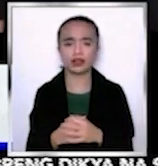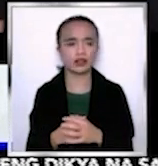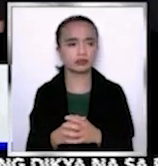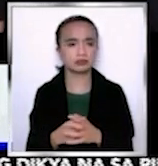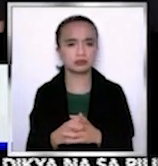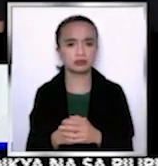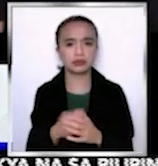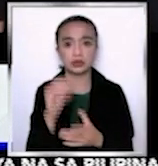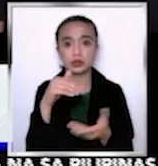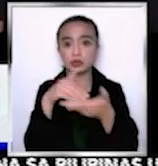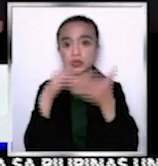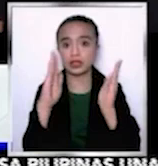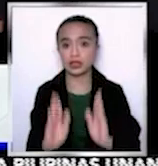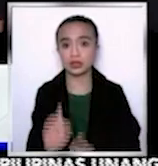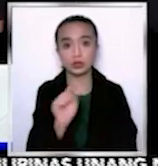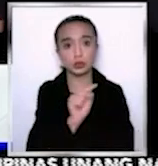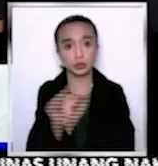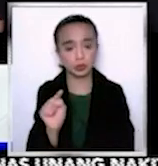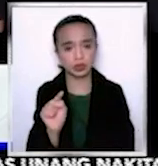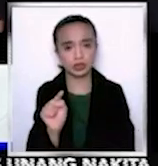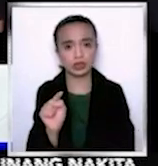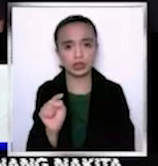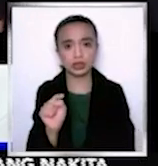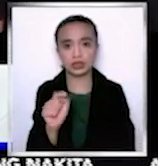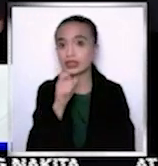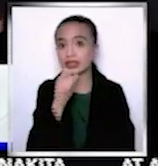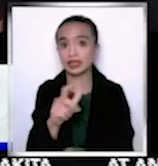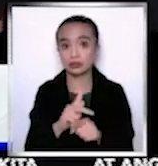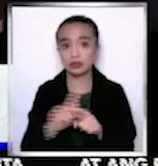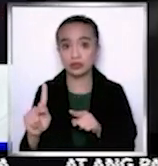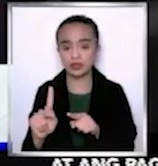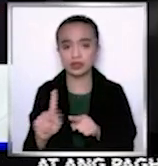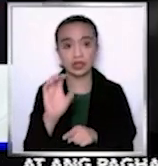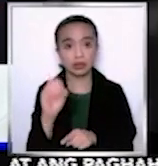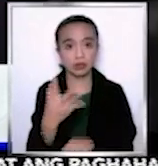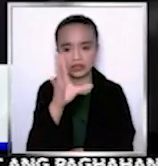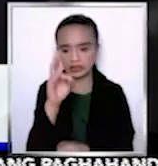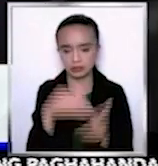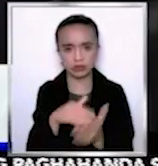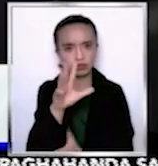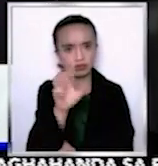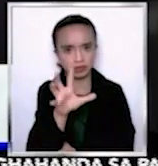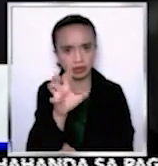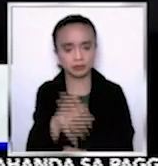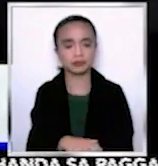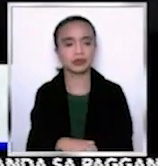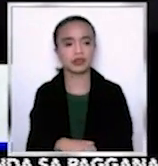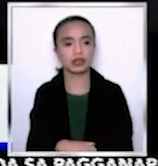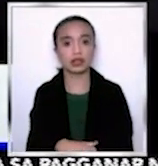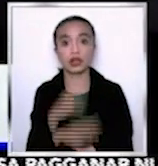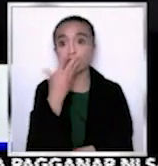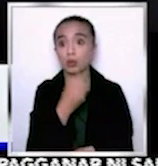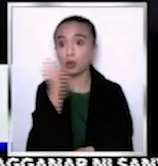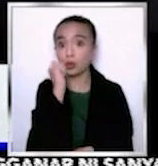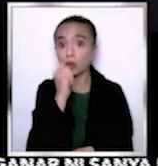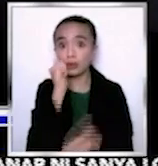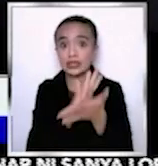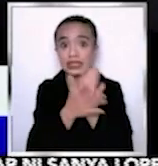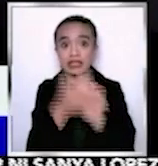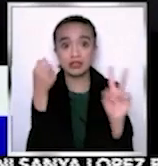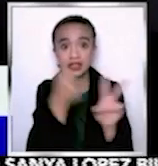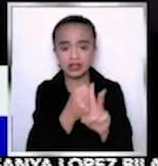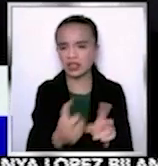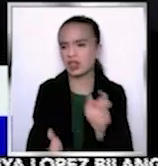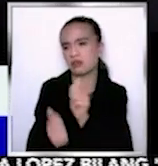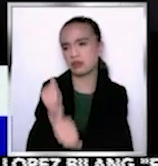student to non-professional umaabot po ng 7,500. At ang madalas mabiktima, karamihan naman sa atin hindi